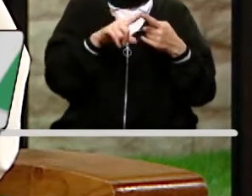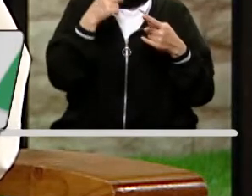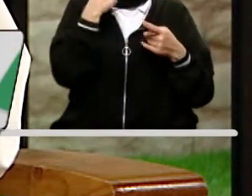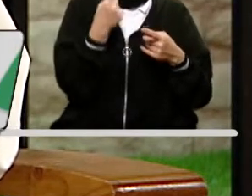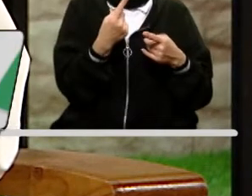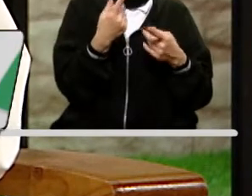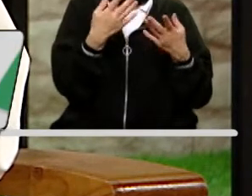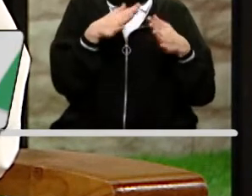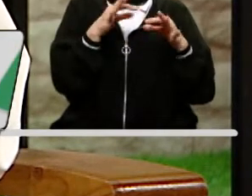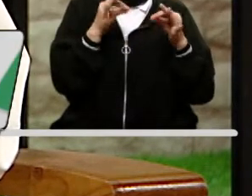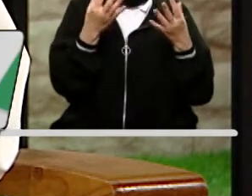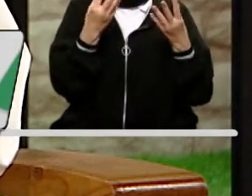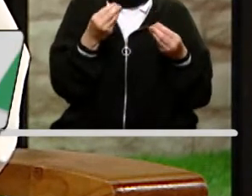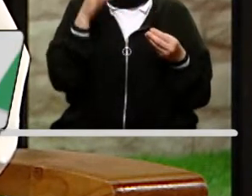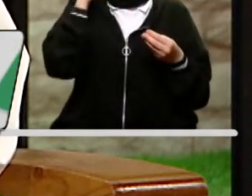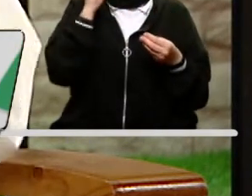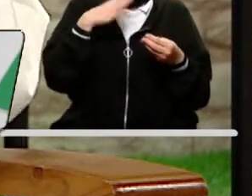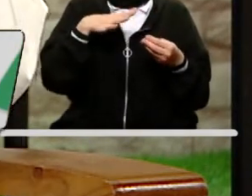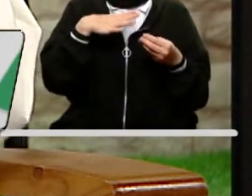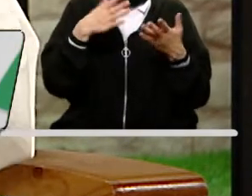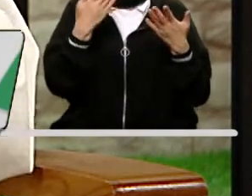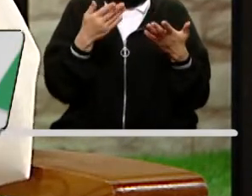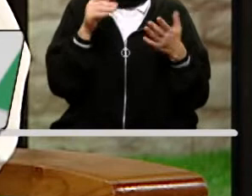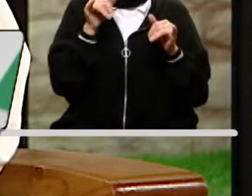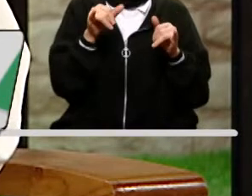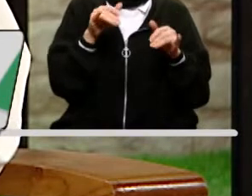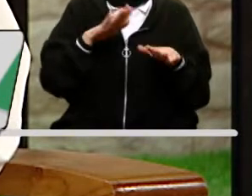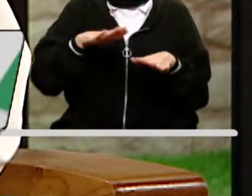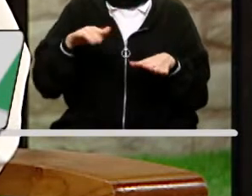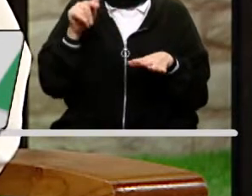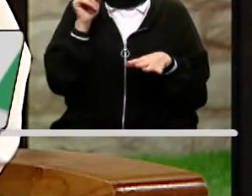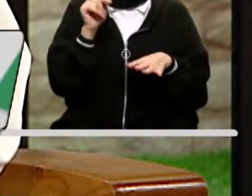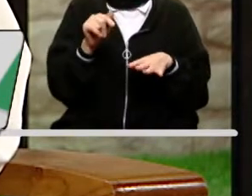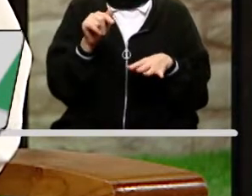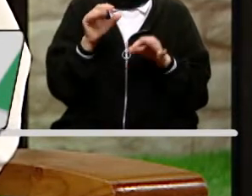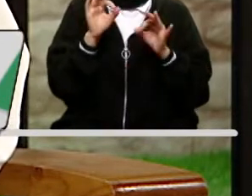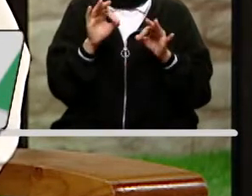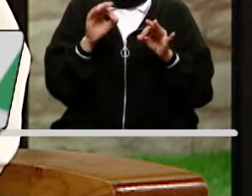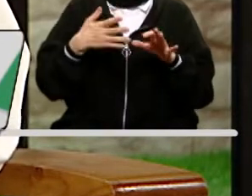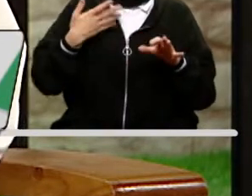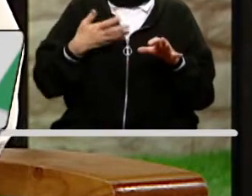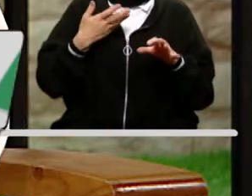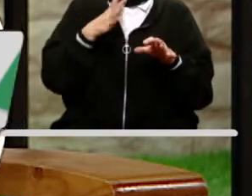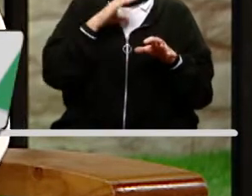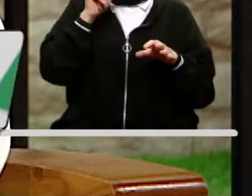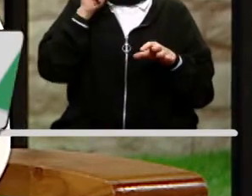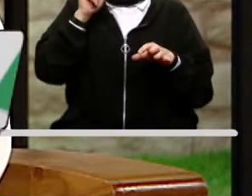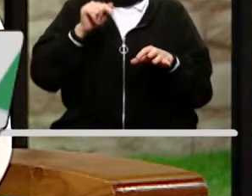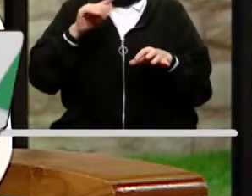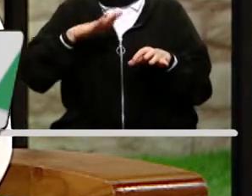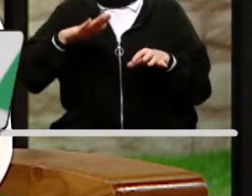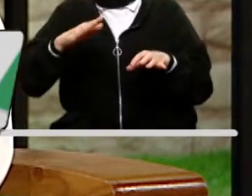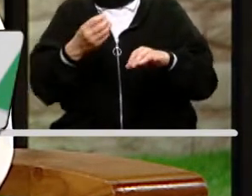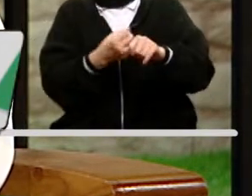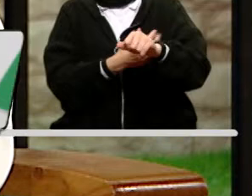merakla, ilgi alanlarıyla öğreniyor. Çocuğun bu duygusunu bir kere öldürmemek gerekiyor. Çocuğun sorduğu sorular